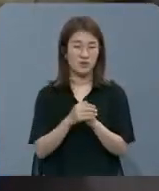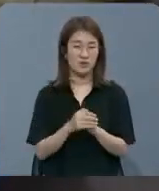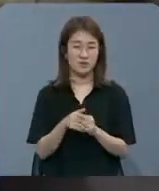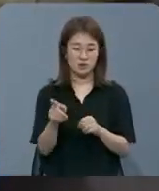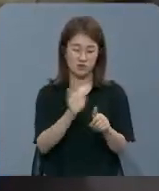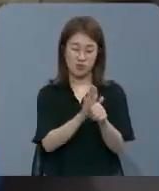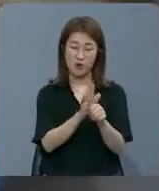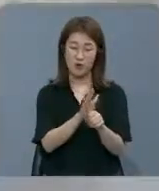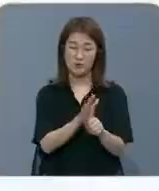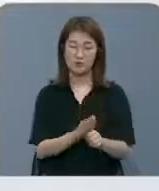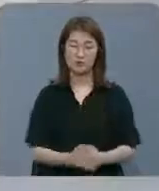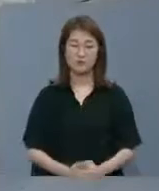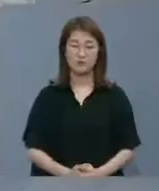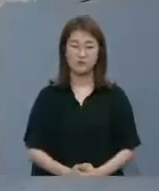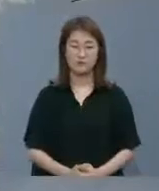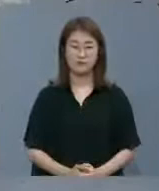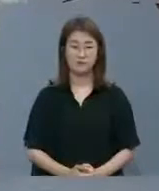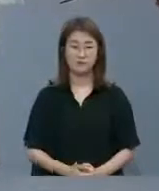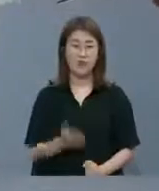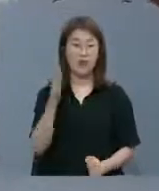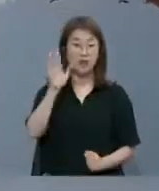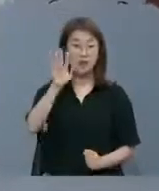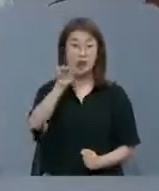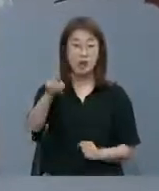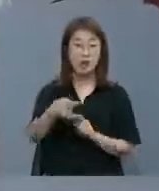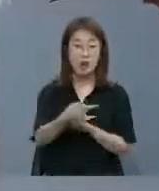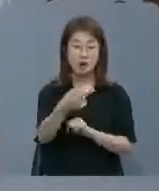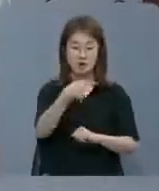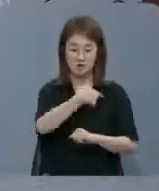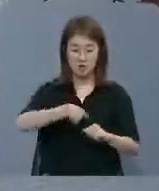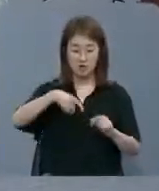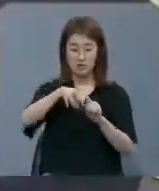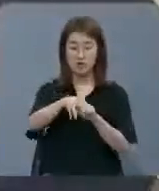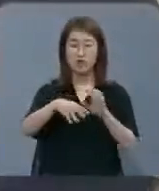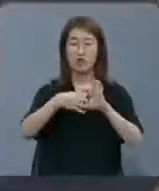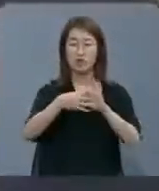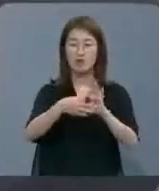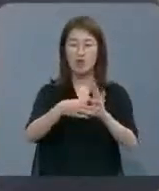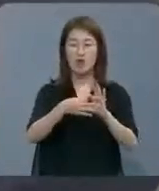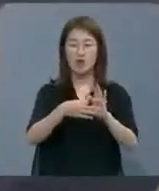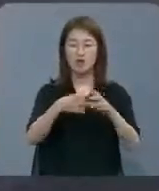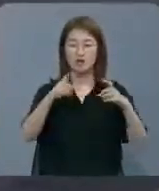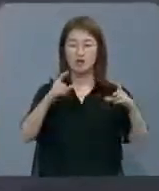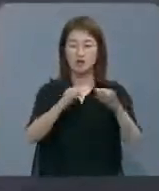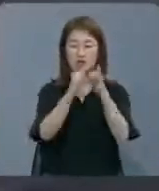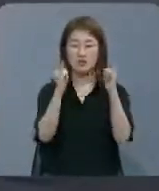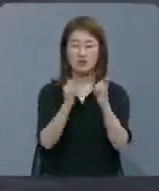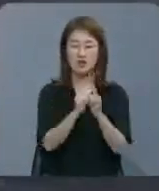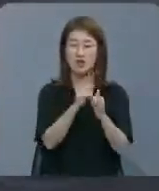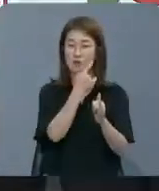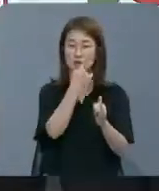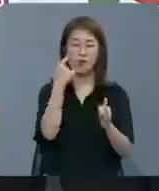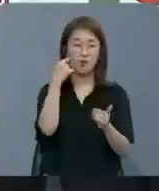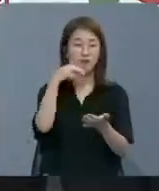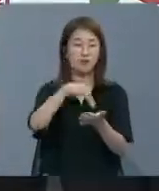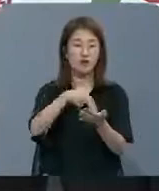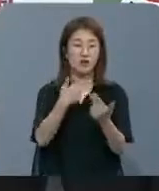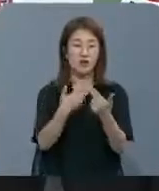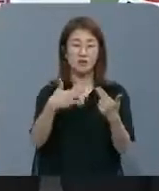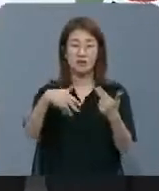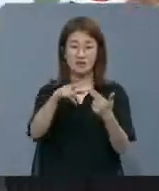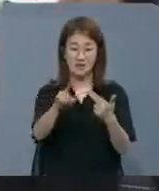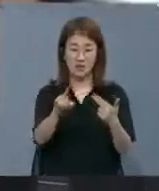손을 내밀었습니다. 최근 애월 읍사무소를 통해 애월 지역사회보장협의체와 협약을 맺고